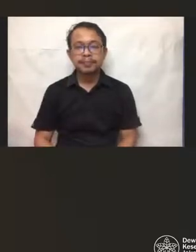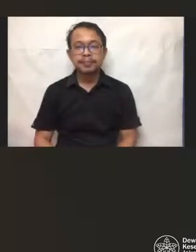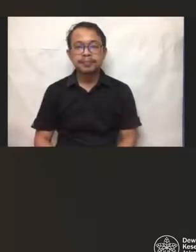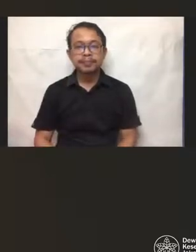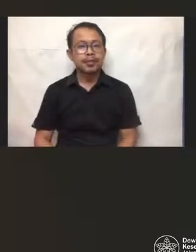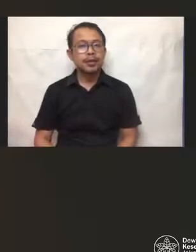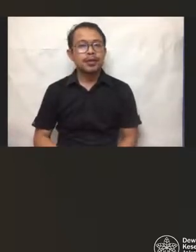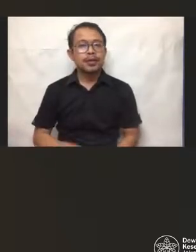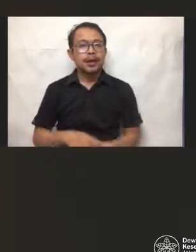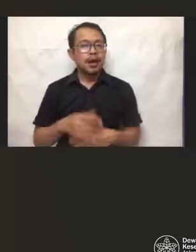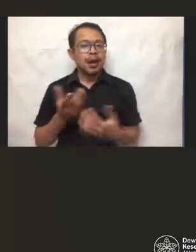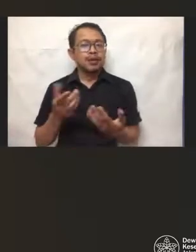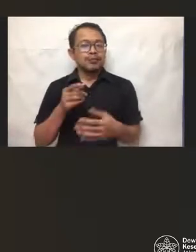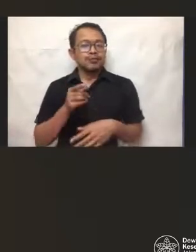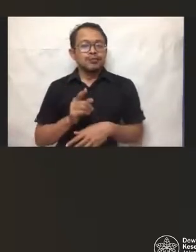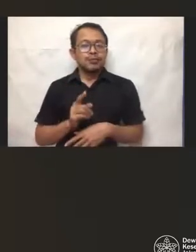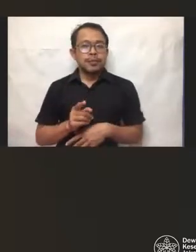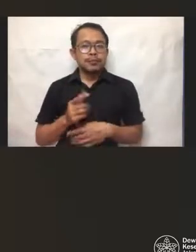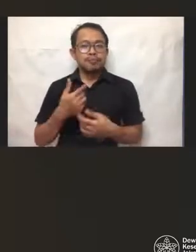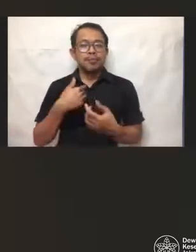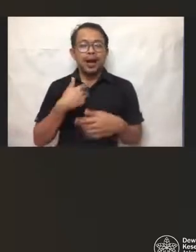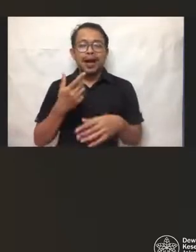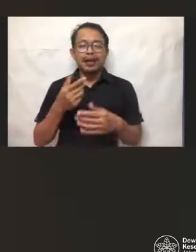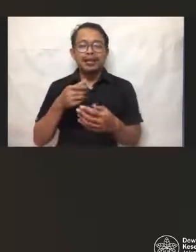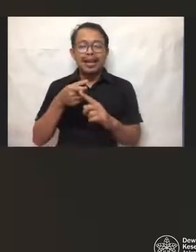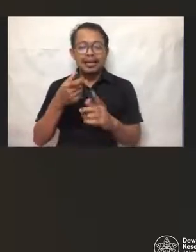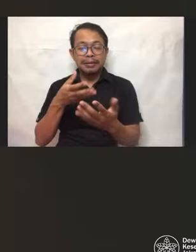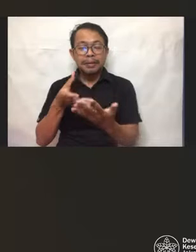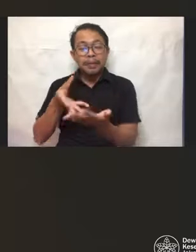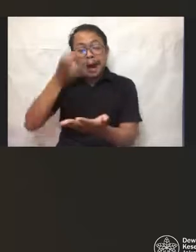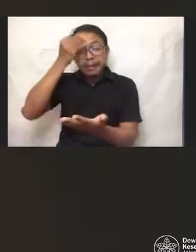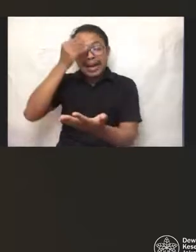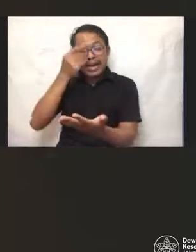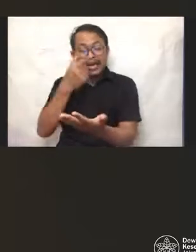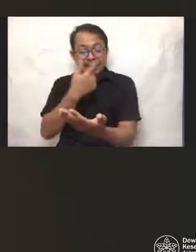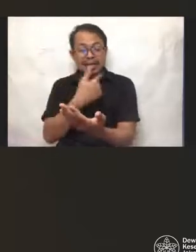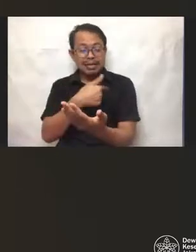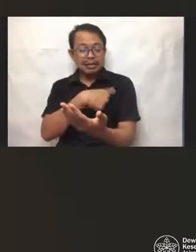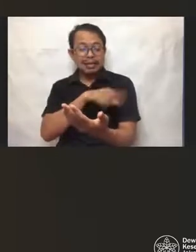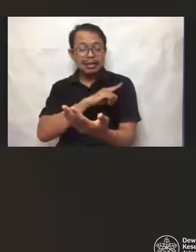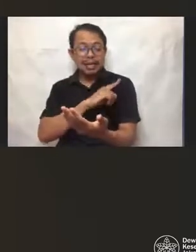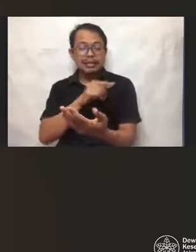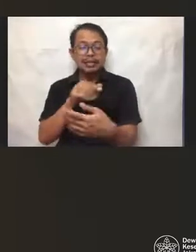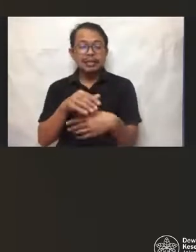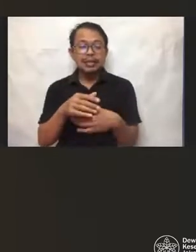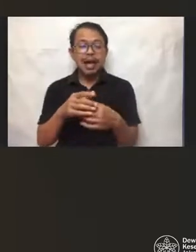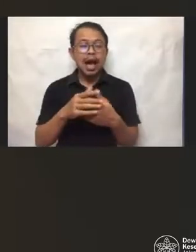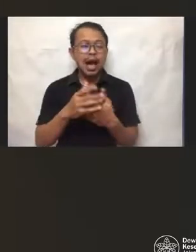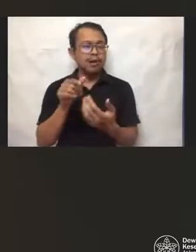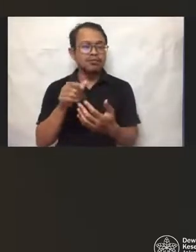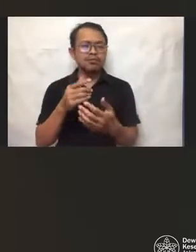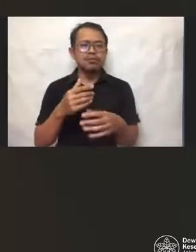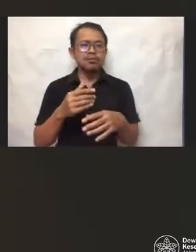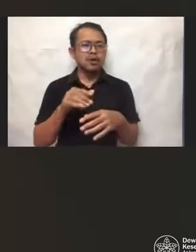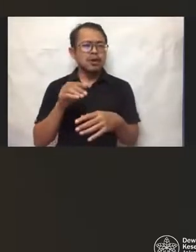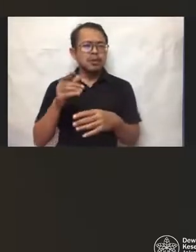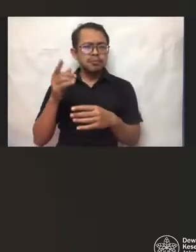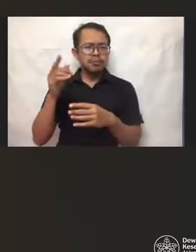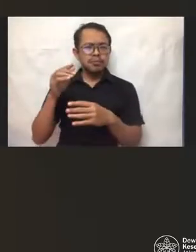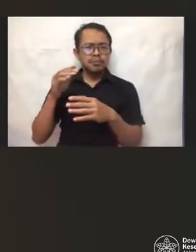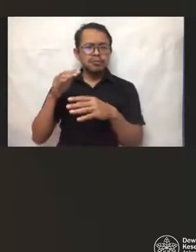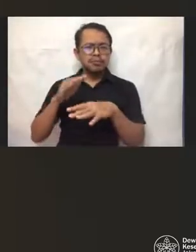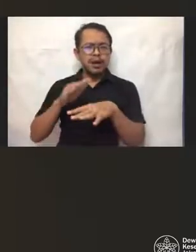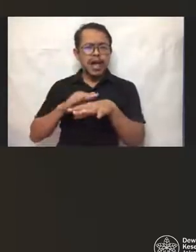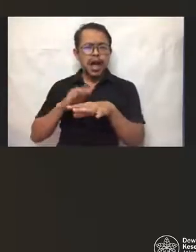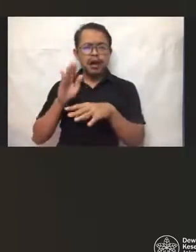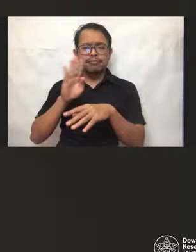Karena itu bagi saya, melalui kemampuan literasi kita paham bahwa kebudayaan Barat sebagai produk manusia juga memiliki kekurangan dan